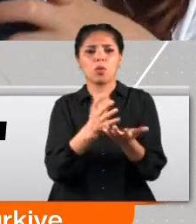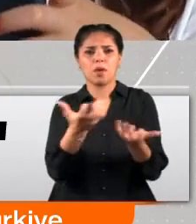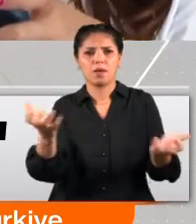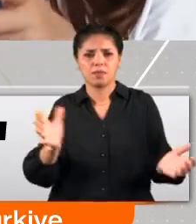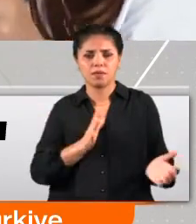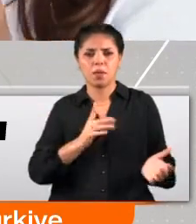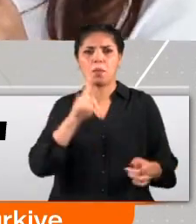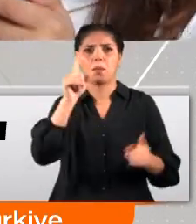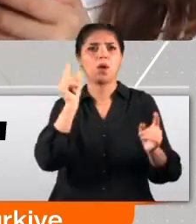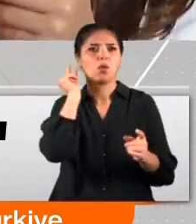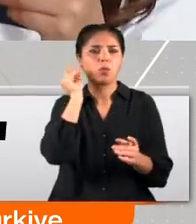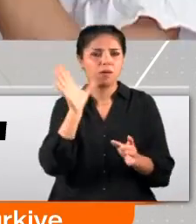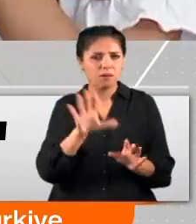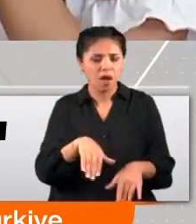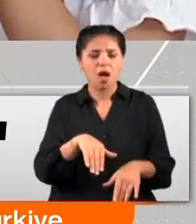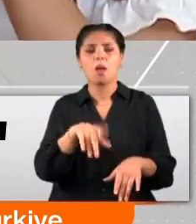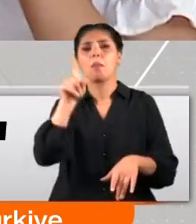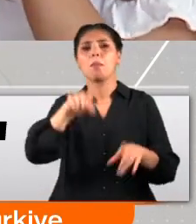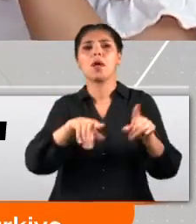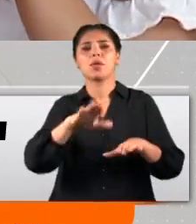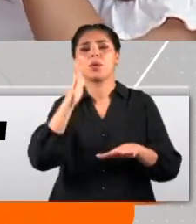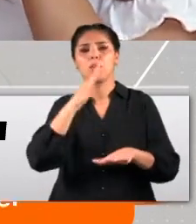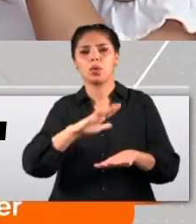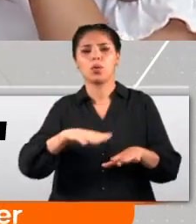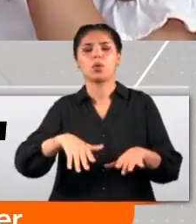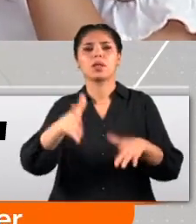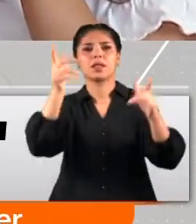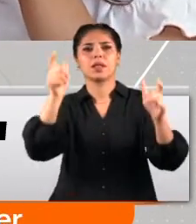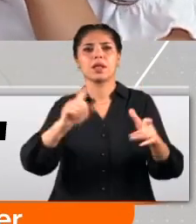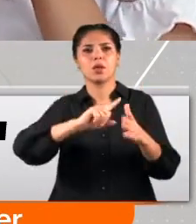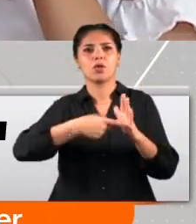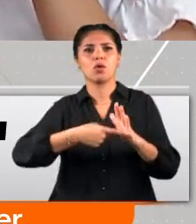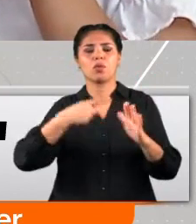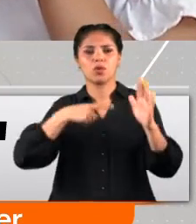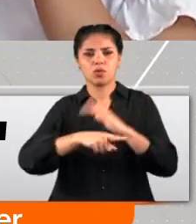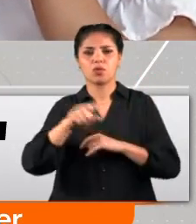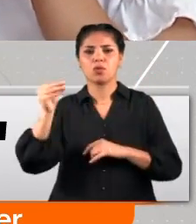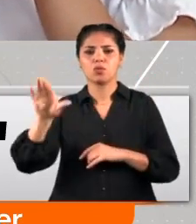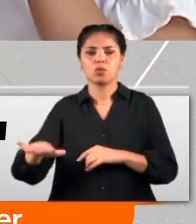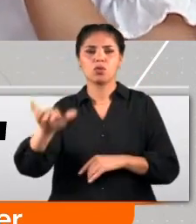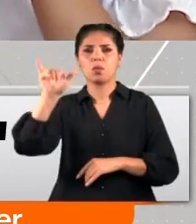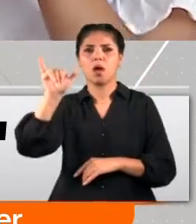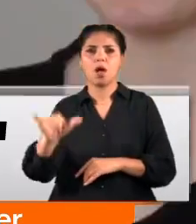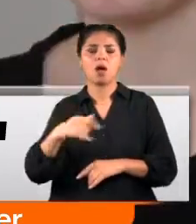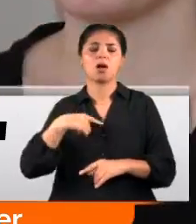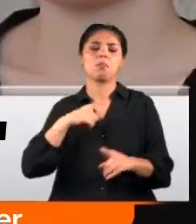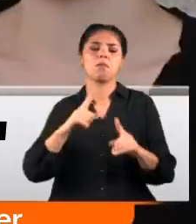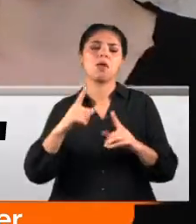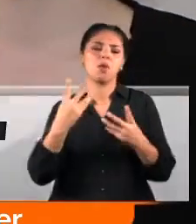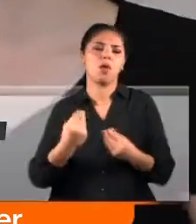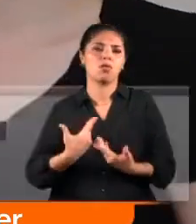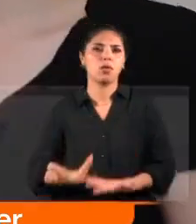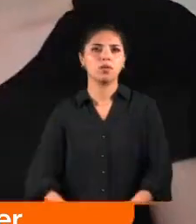Bazısının küpesi var, bazısının küpesi yok. Biz site yönetiminden şikayetçiyiz. Haklarımı, çocuğumun haklarını sonuna kadar arayacağım.